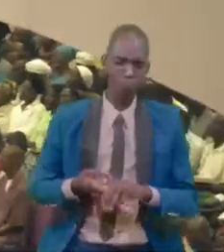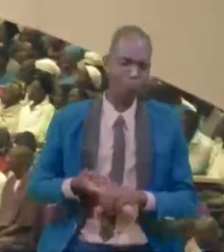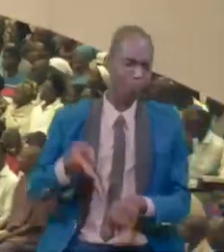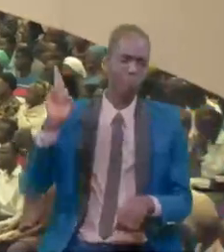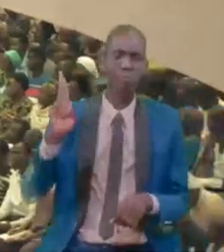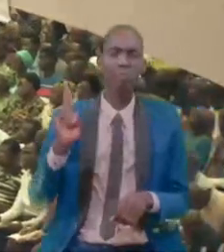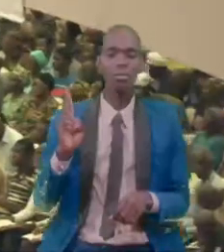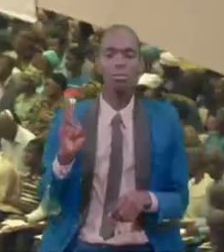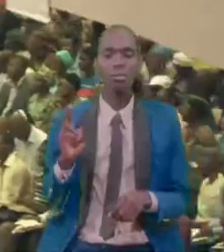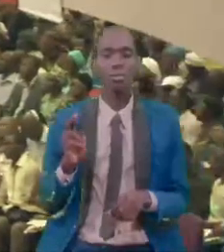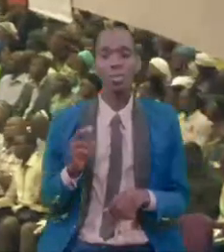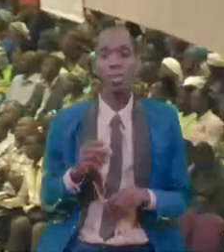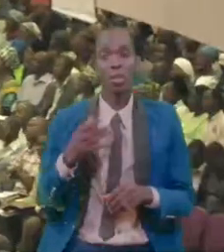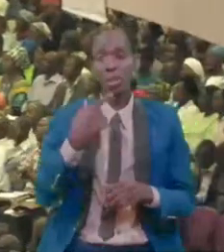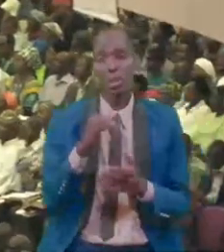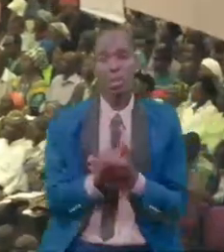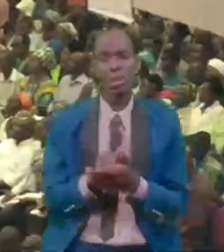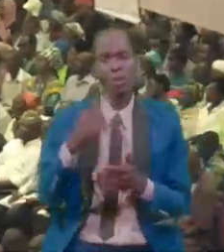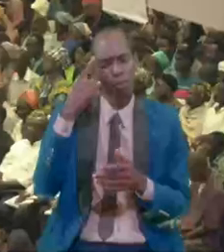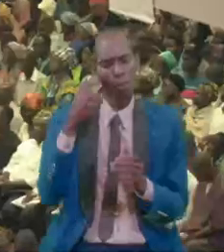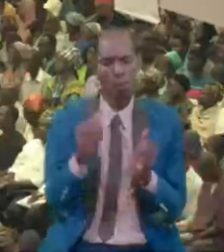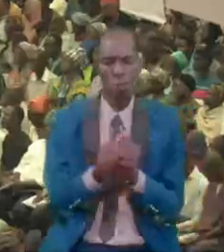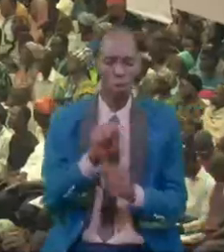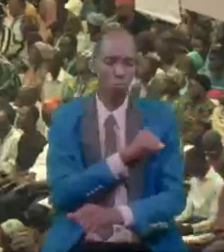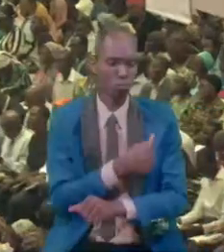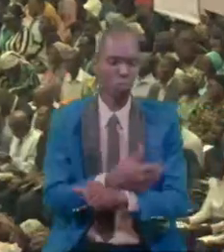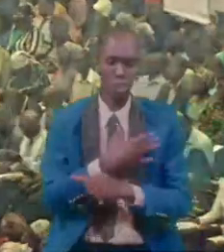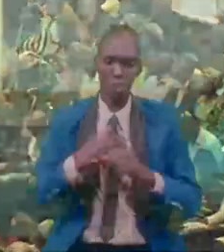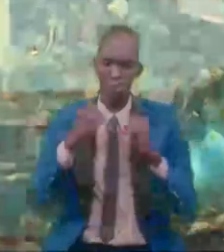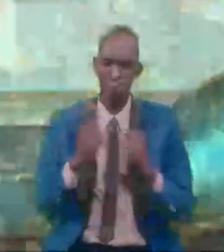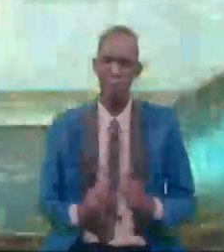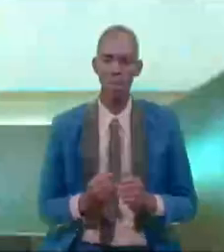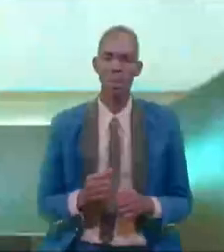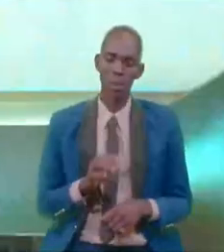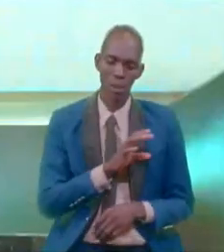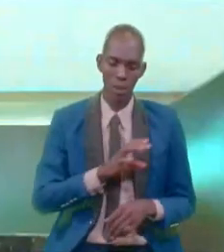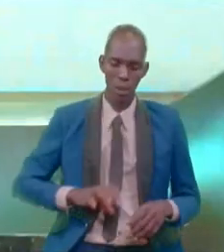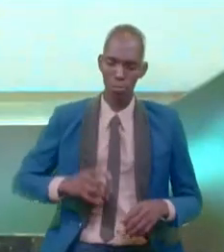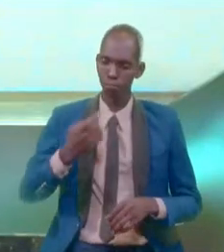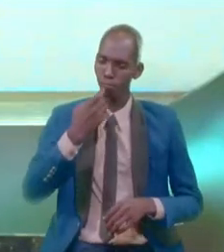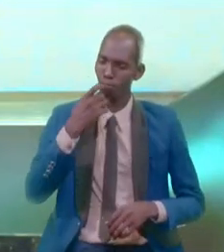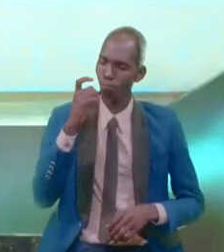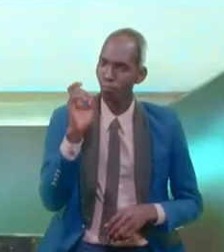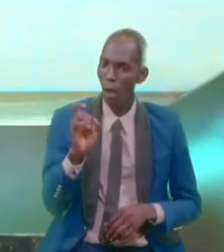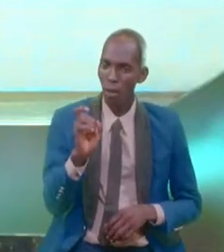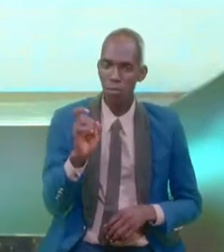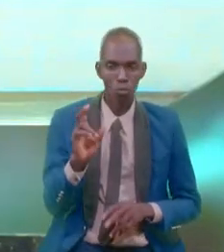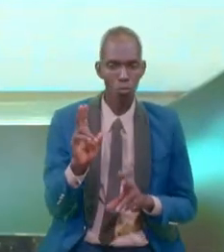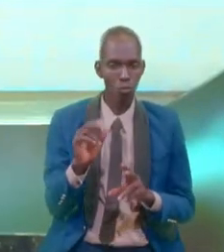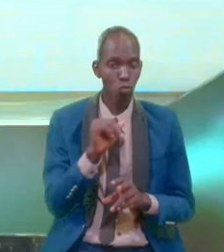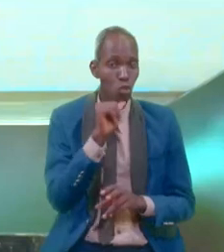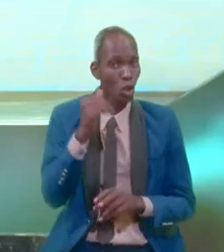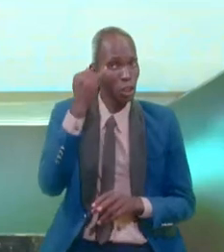Ce qu'elle dit, et quelle est cette